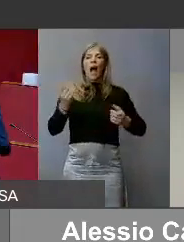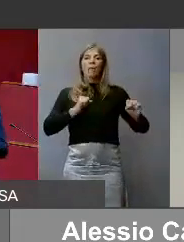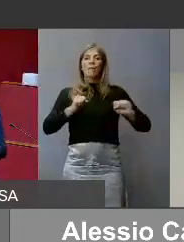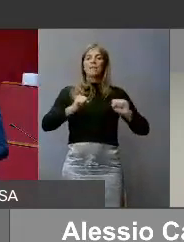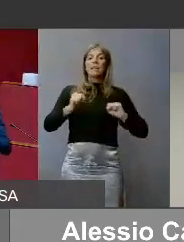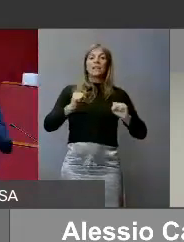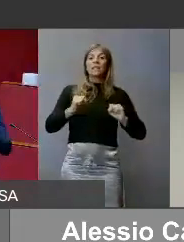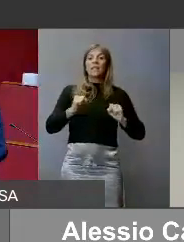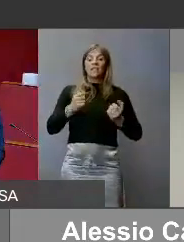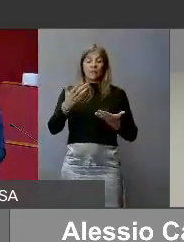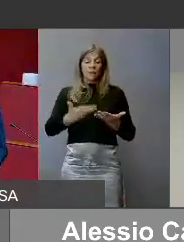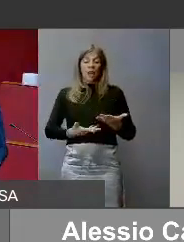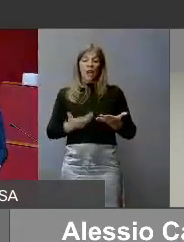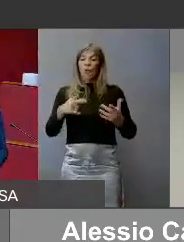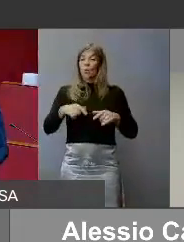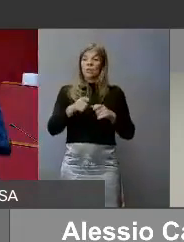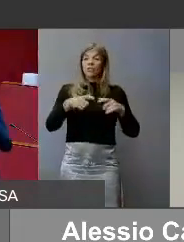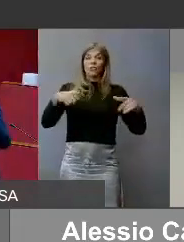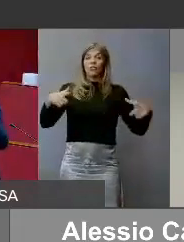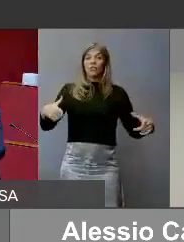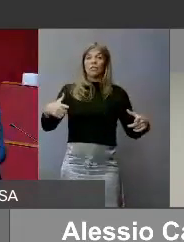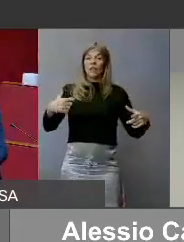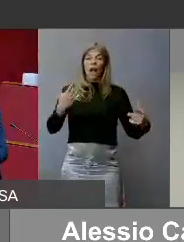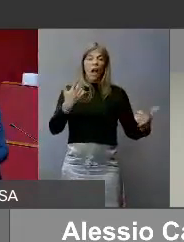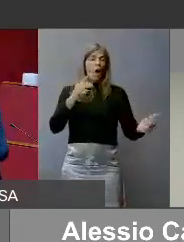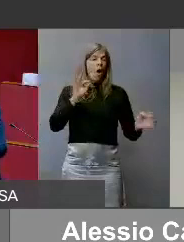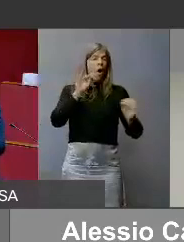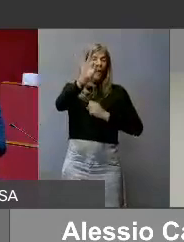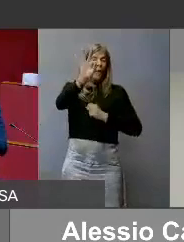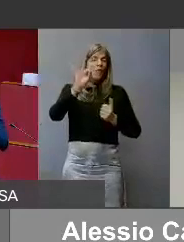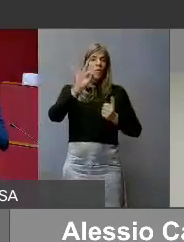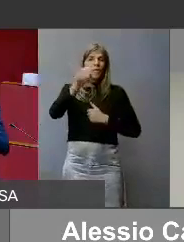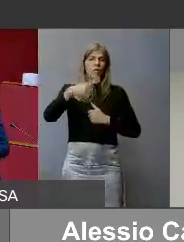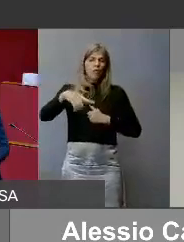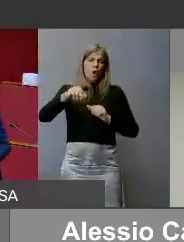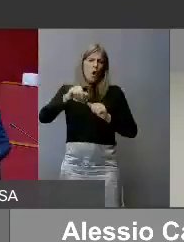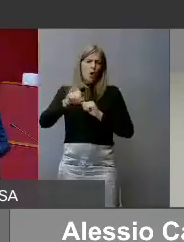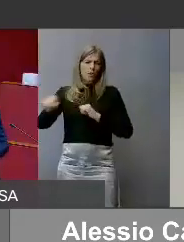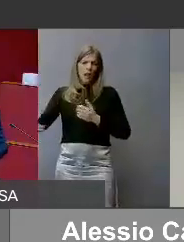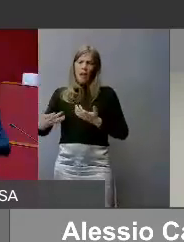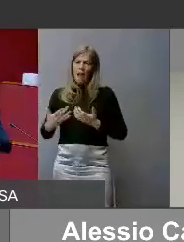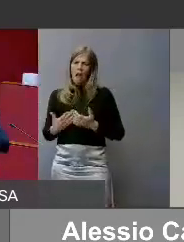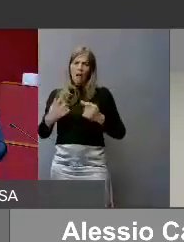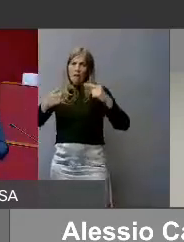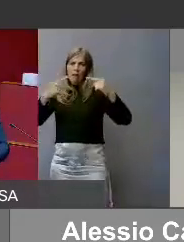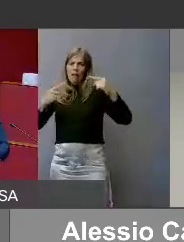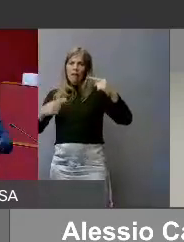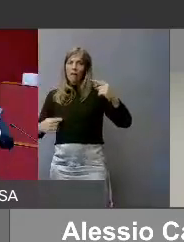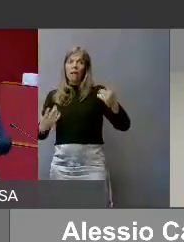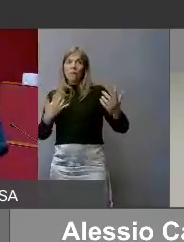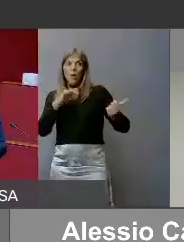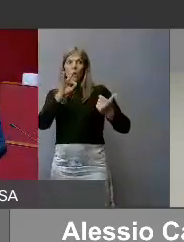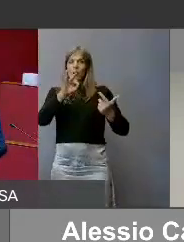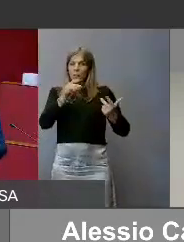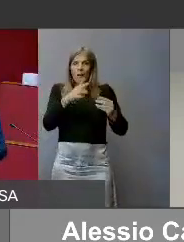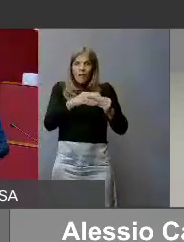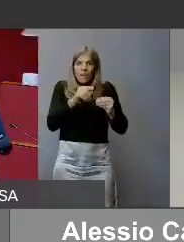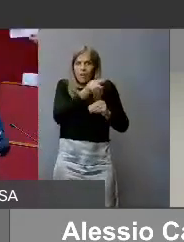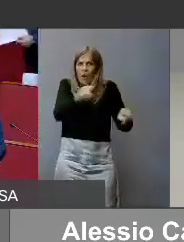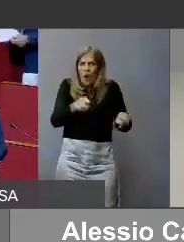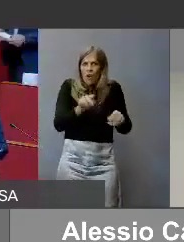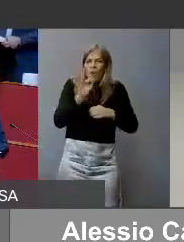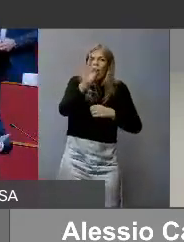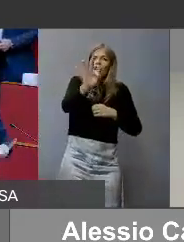città siamo lontanissimi dalle previsioni che voi stessi avete fatto siamo lontanissimi dalle previsioni che avete fatto e questa lontananza